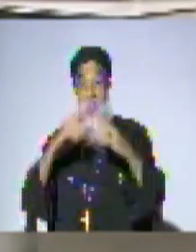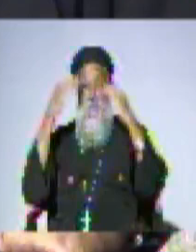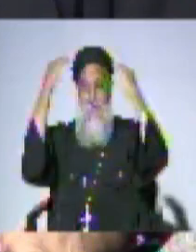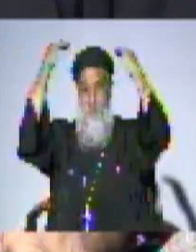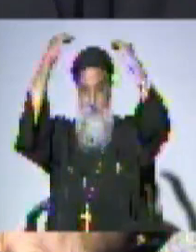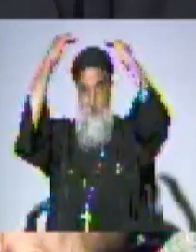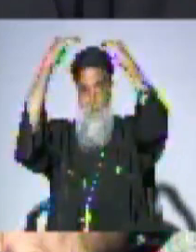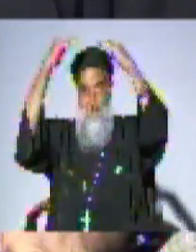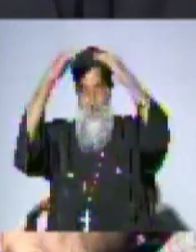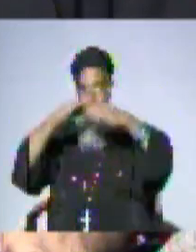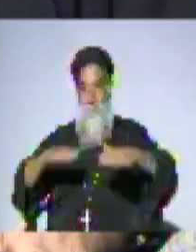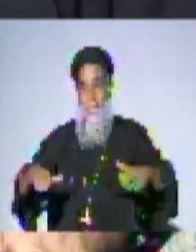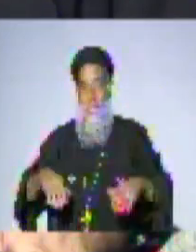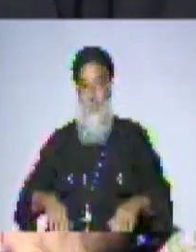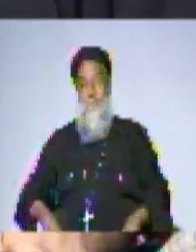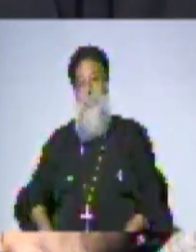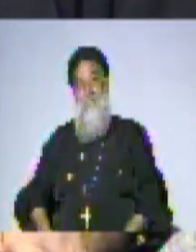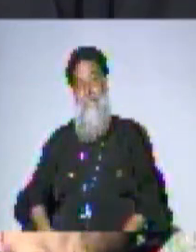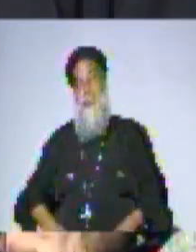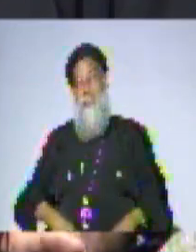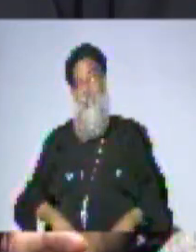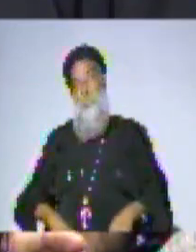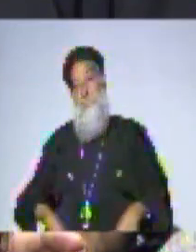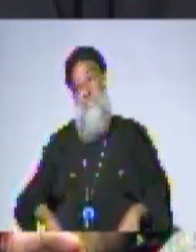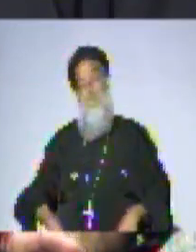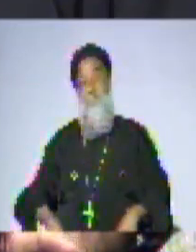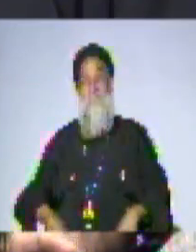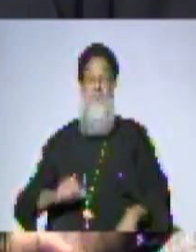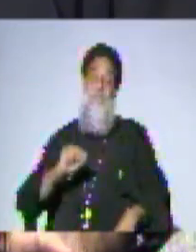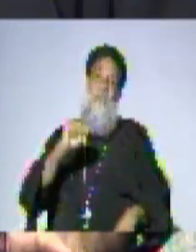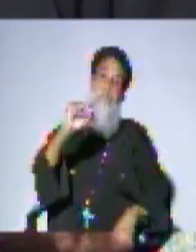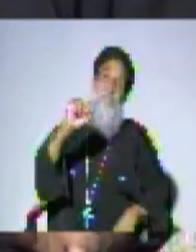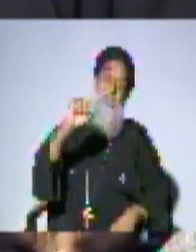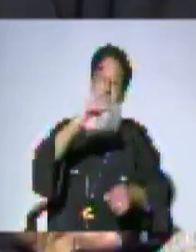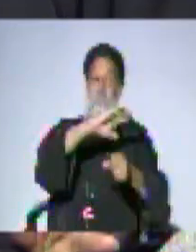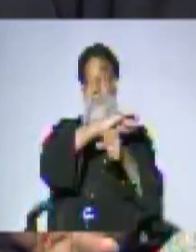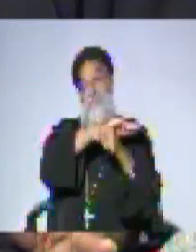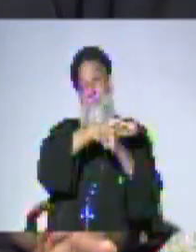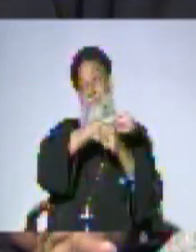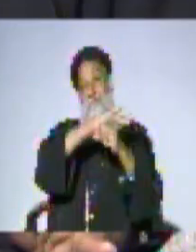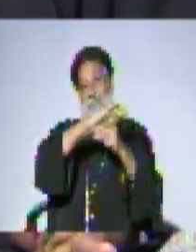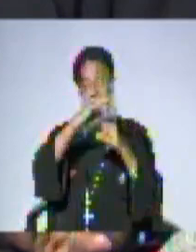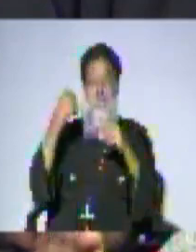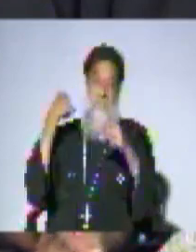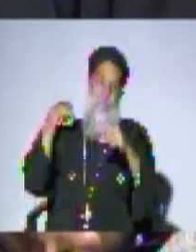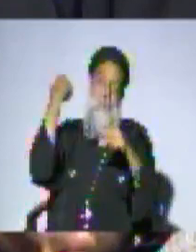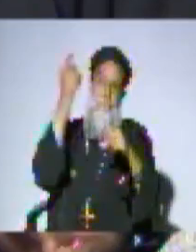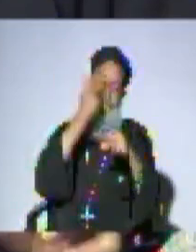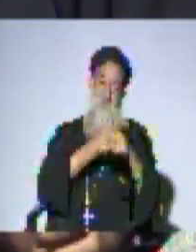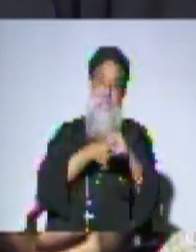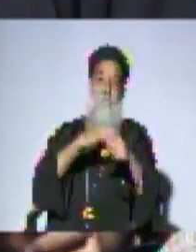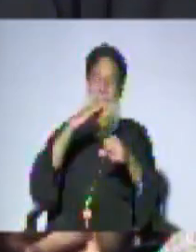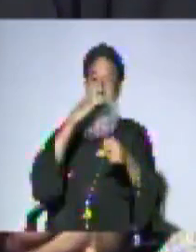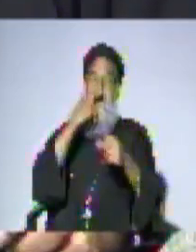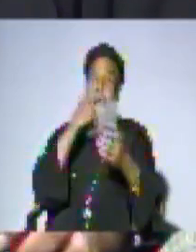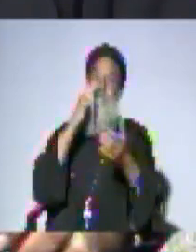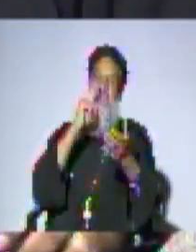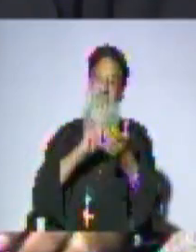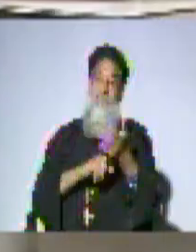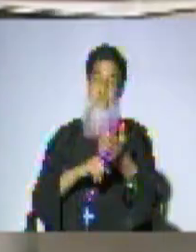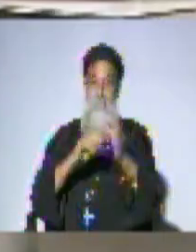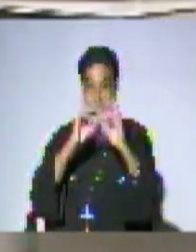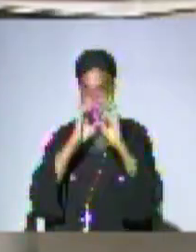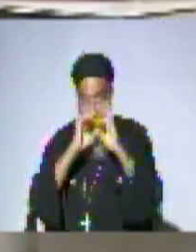عشان كده السر دوت سمائي. طبعا الذي لهذه الذبيحة الموضوعة غير الدموية والناطقة.